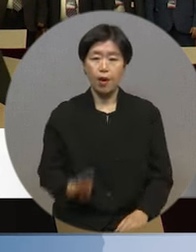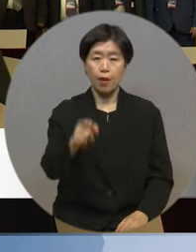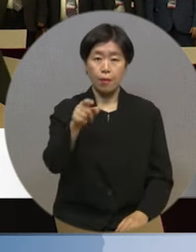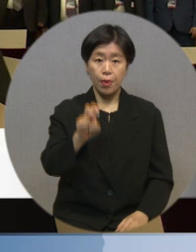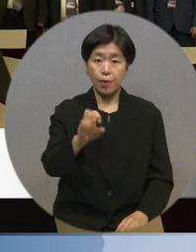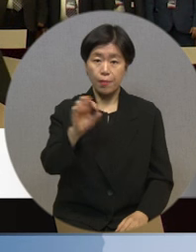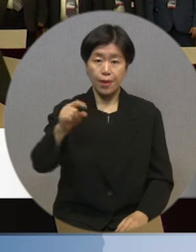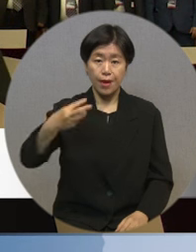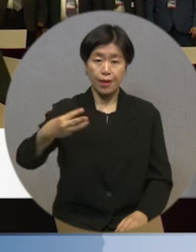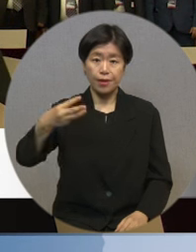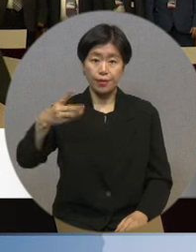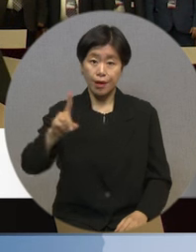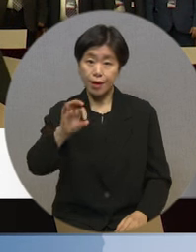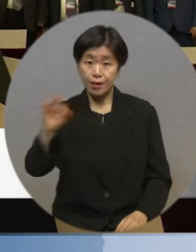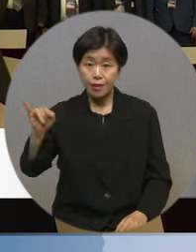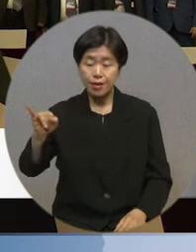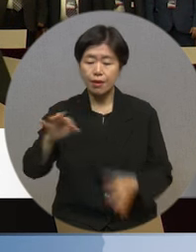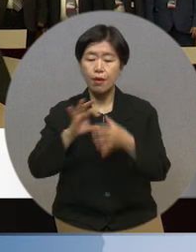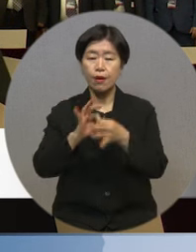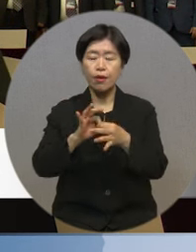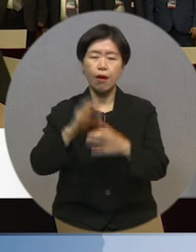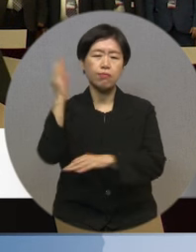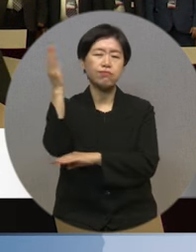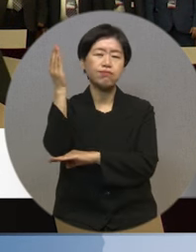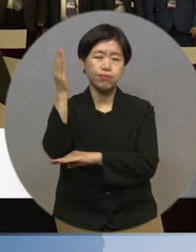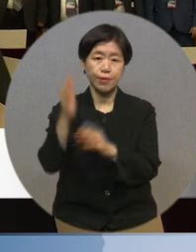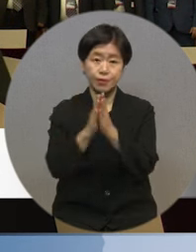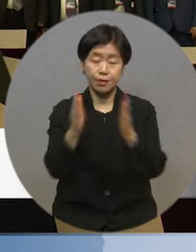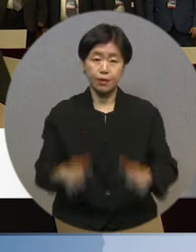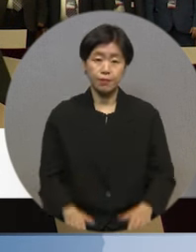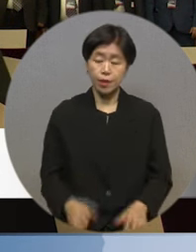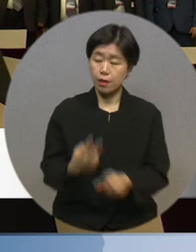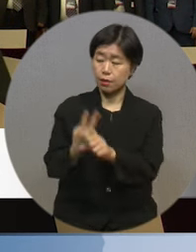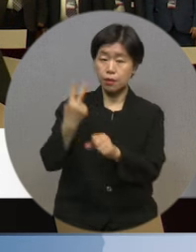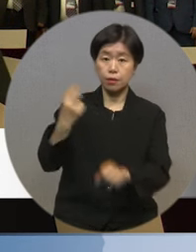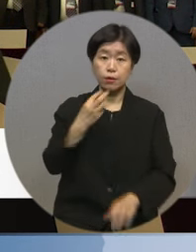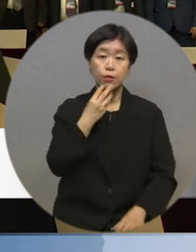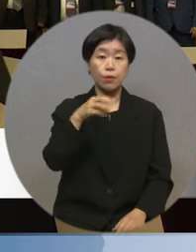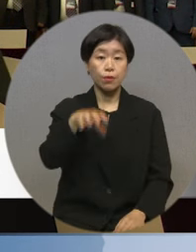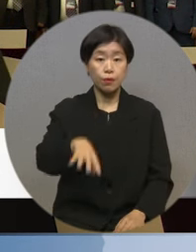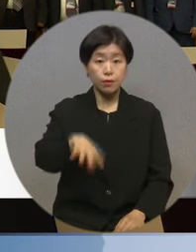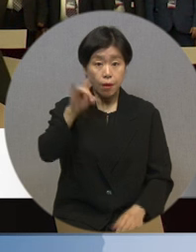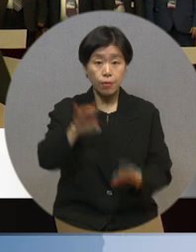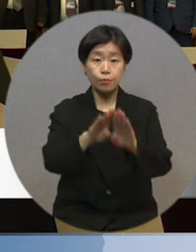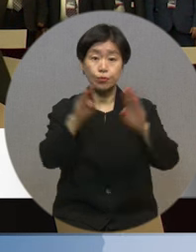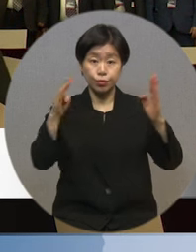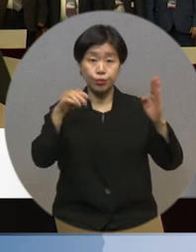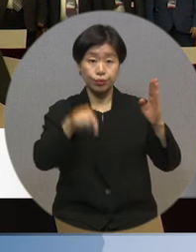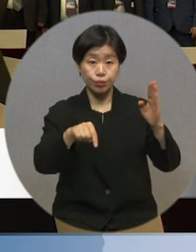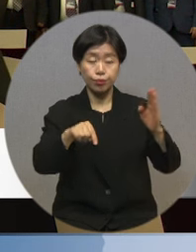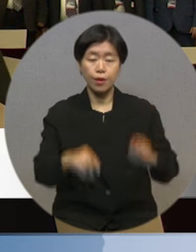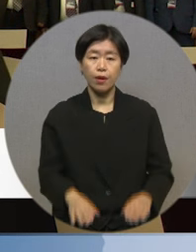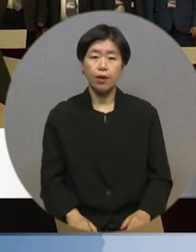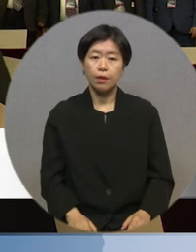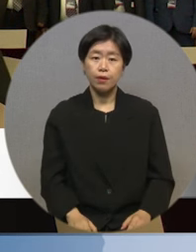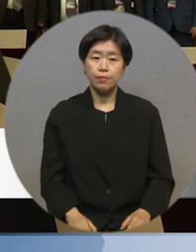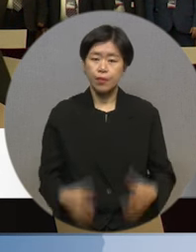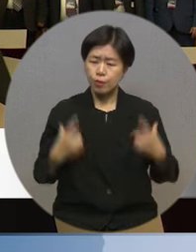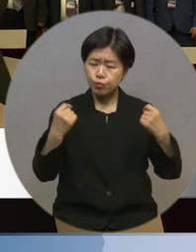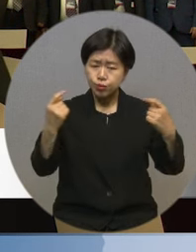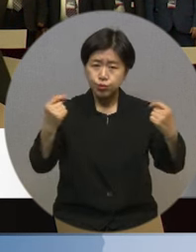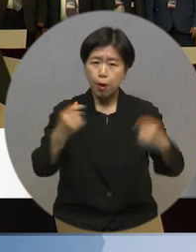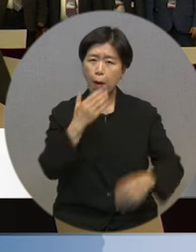지속가능성 대화 컨퍼런스를 가졌습니다. 2년 전 서울에서 처음 시작된 컨퍼런스는 지속가능성에 대한 주제를